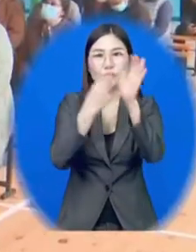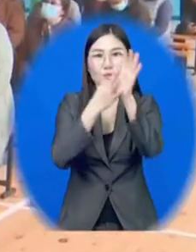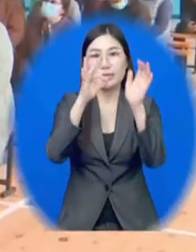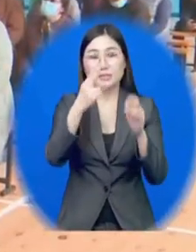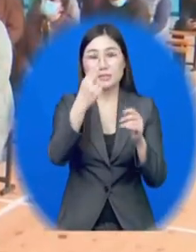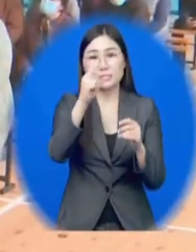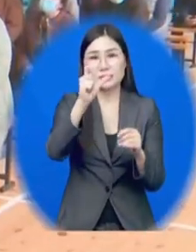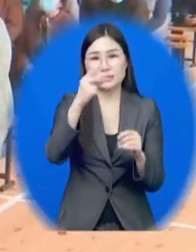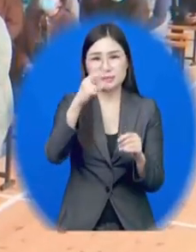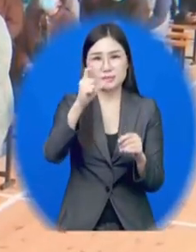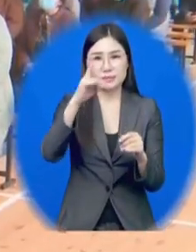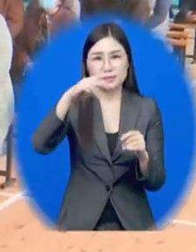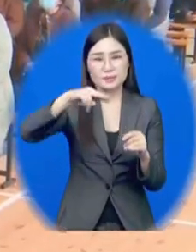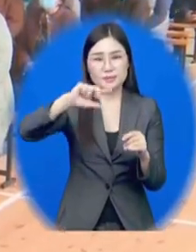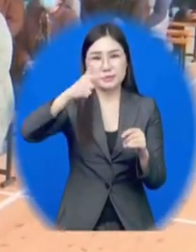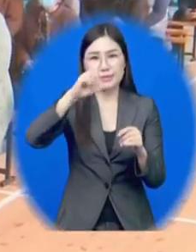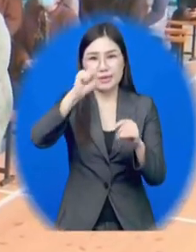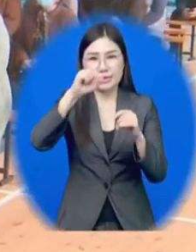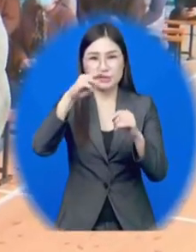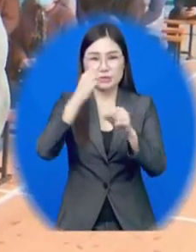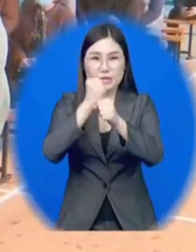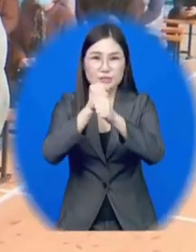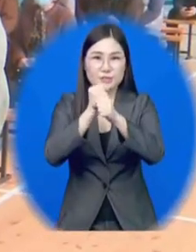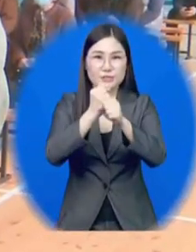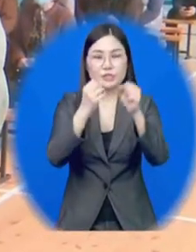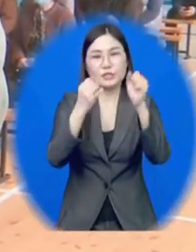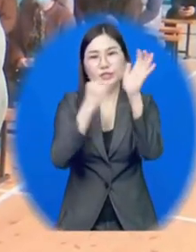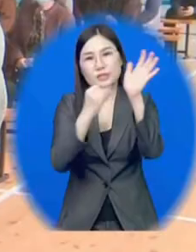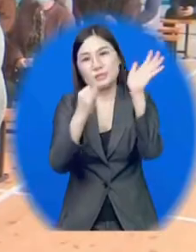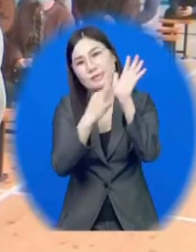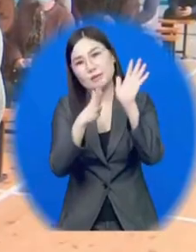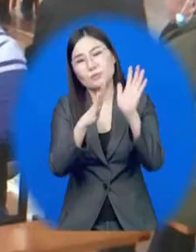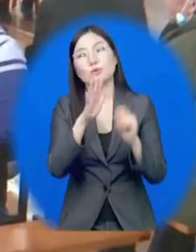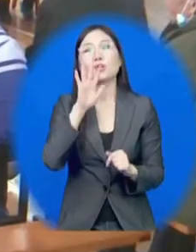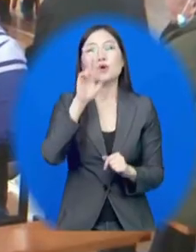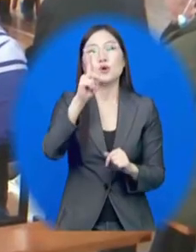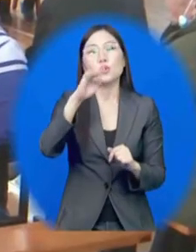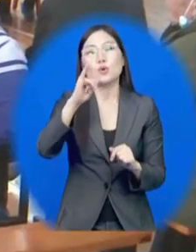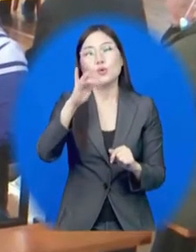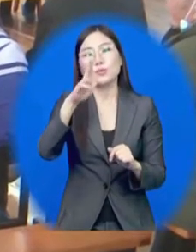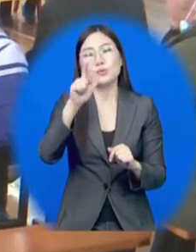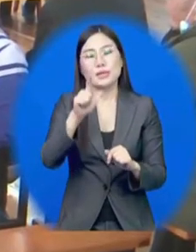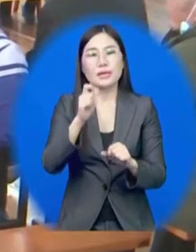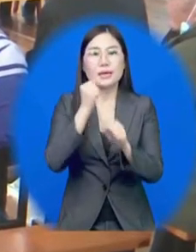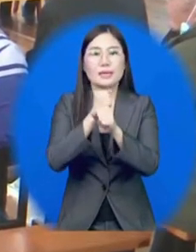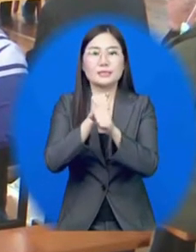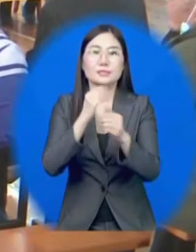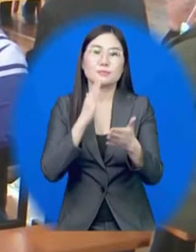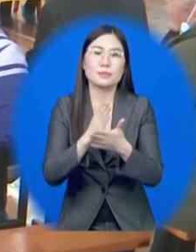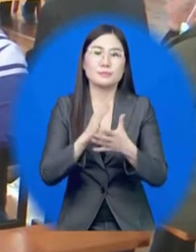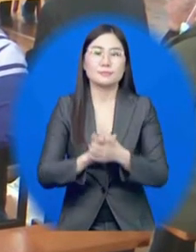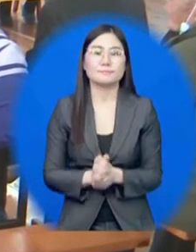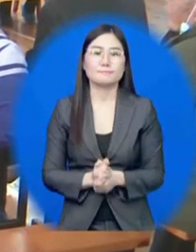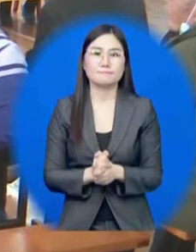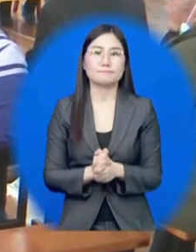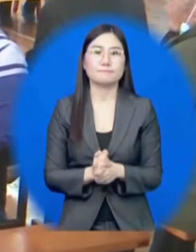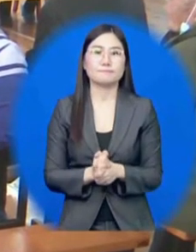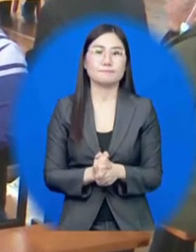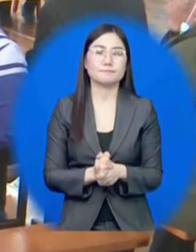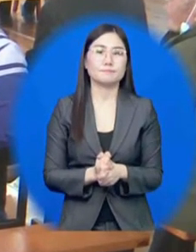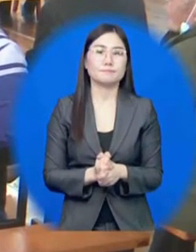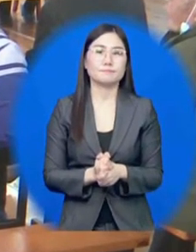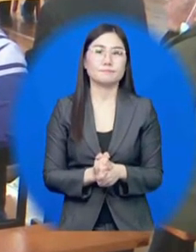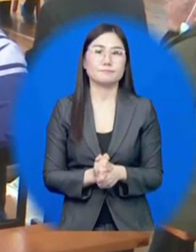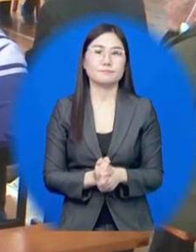хүүхдээ орто цэцэрлэгийн барилгын ажил 65% та явагдаж байна. За 1.6 тэрбум төгрөгийн өртөг бүхий өрхийн эрүүл мэндийн төвийн барилга